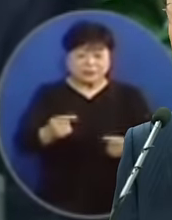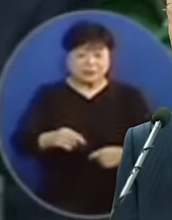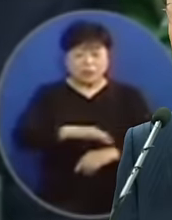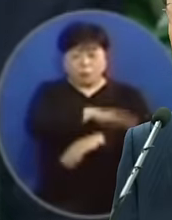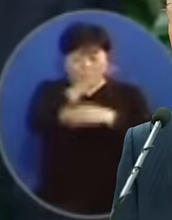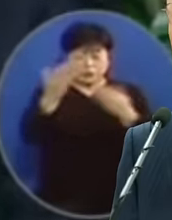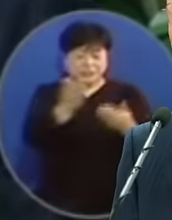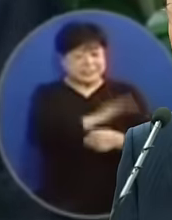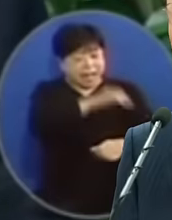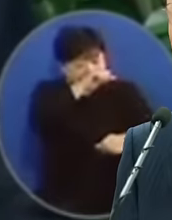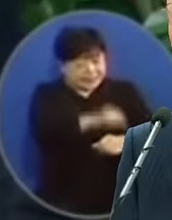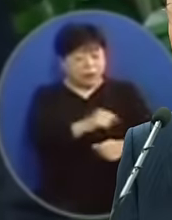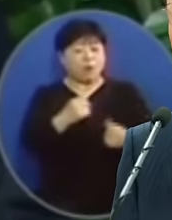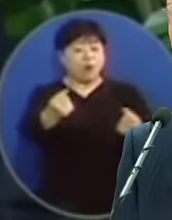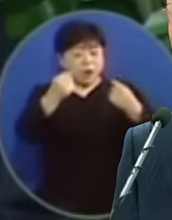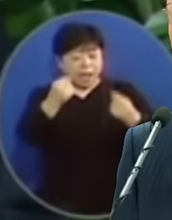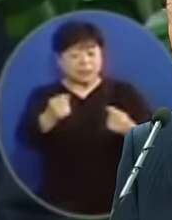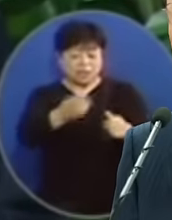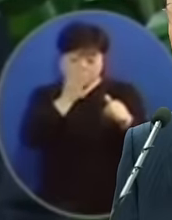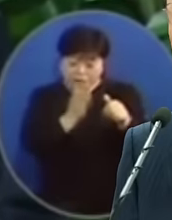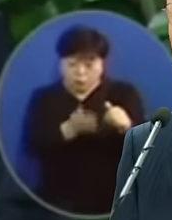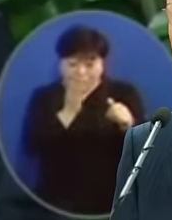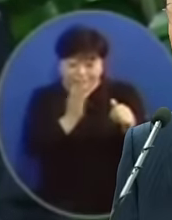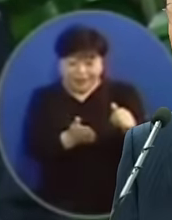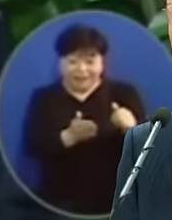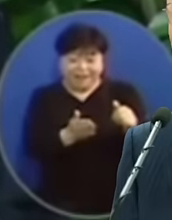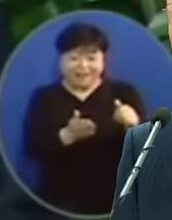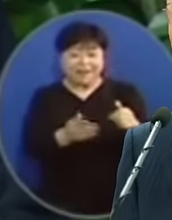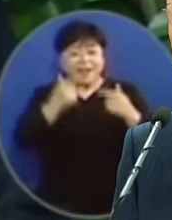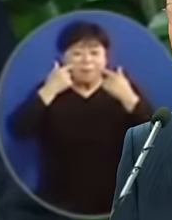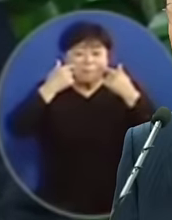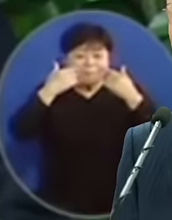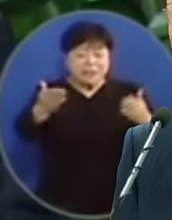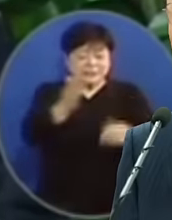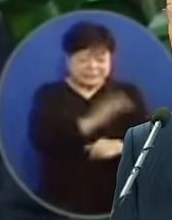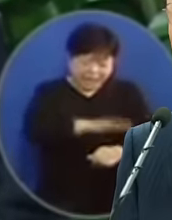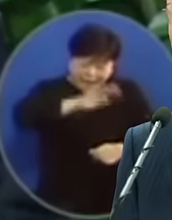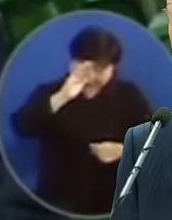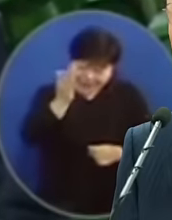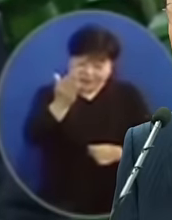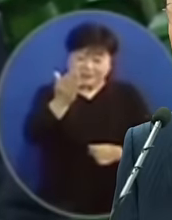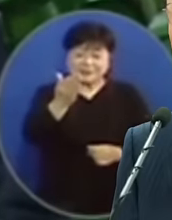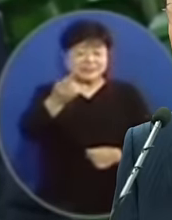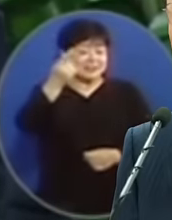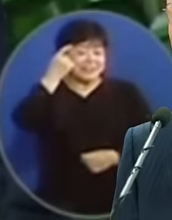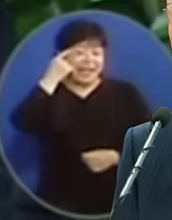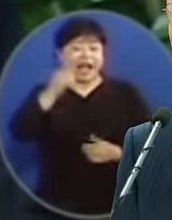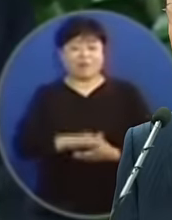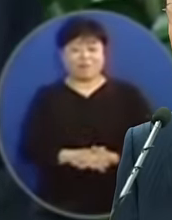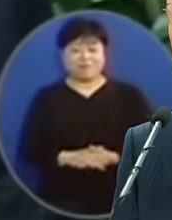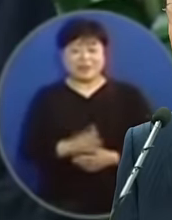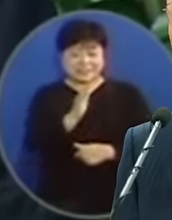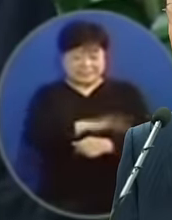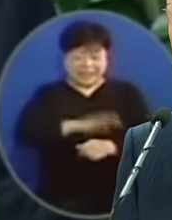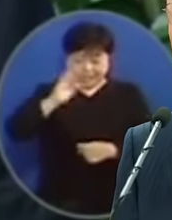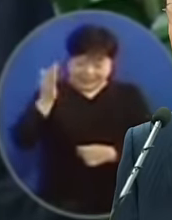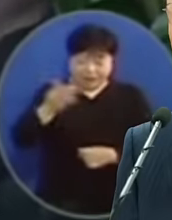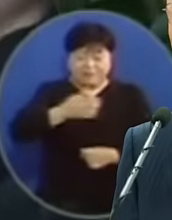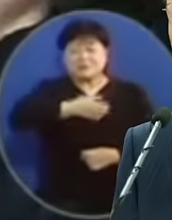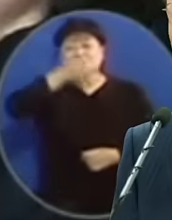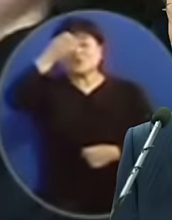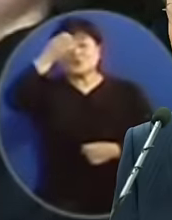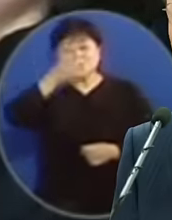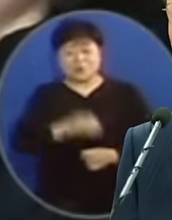범사에 잘되고 강건하기를 간구한다 했었으니 나는 반드시 잘될 것을 생각하고 잘될 것을